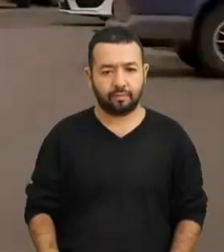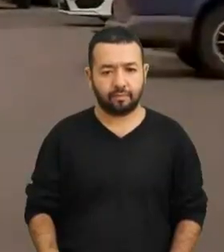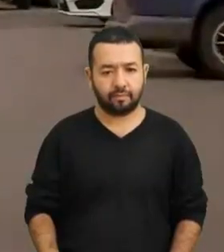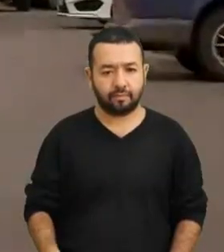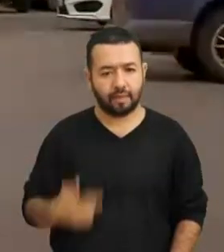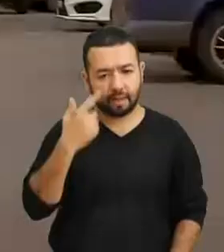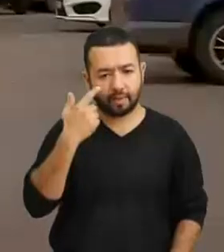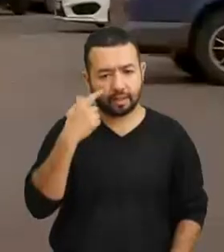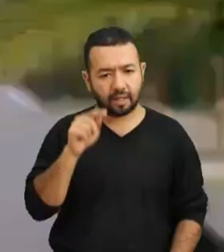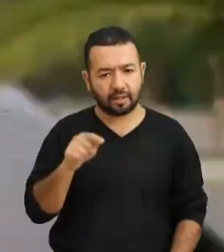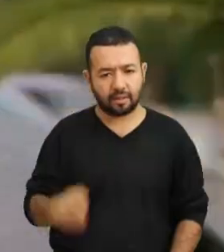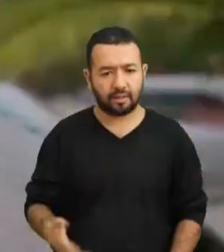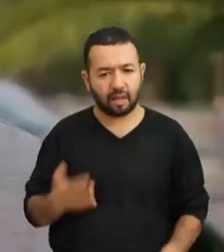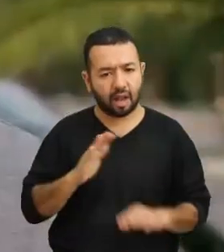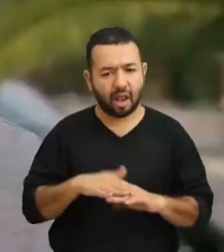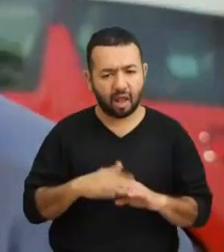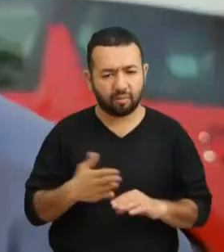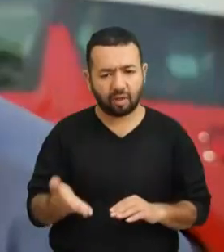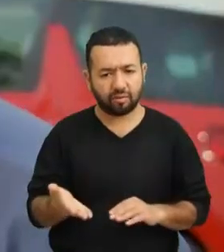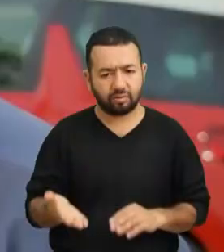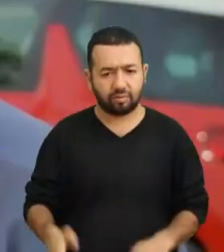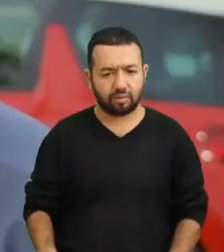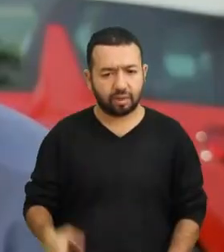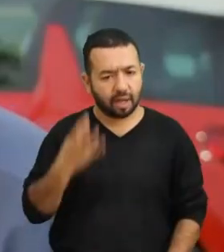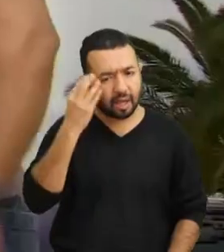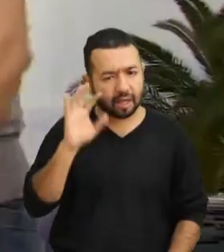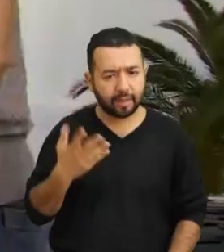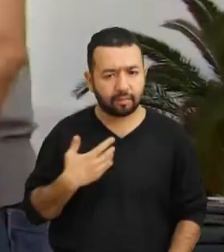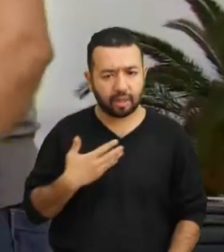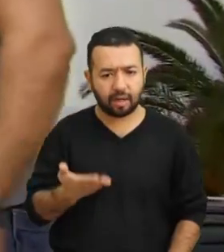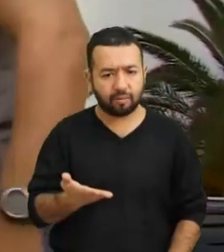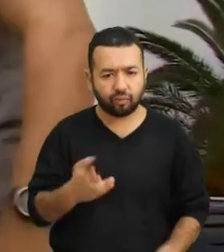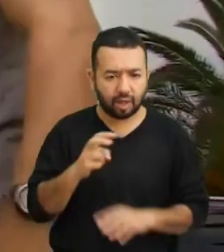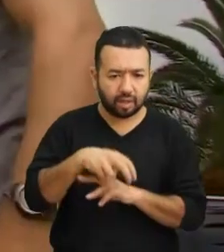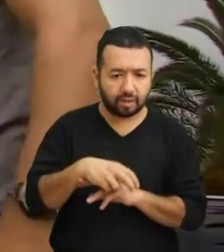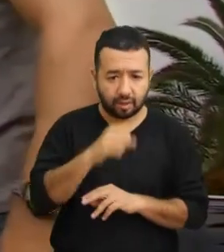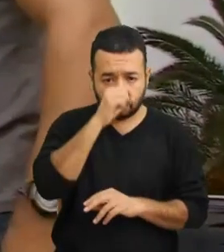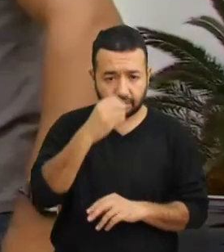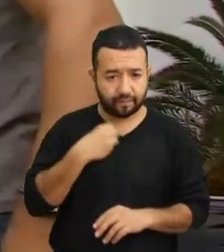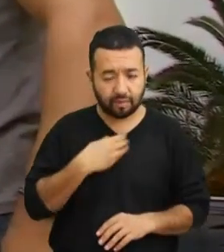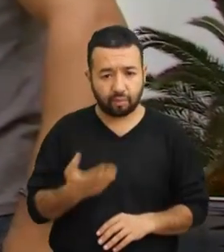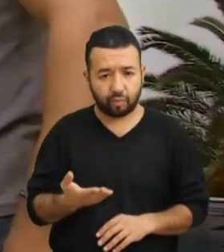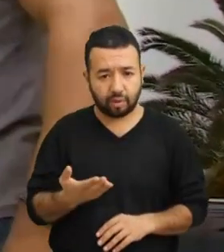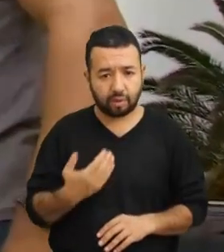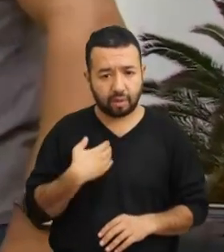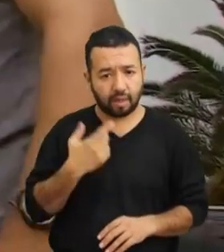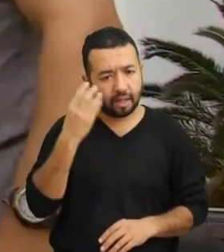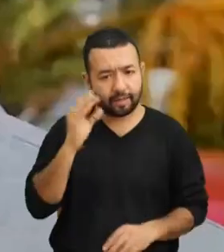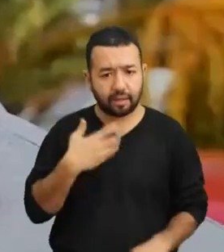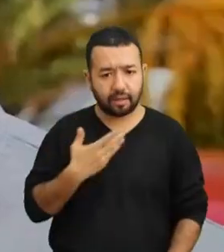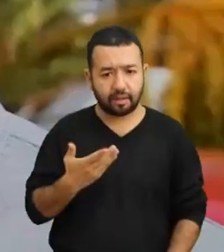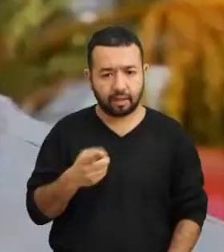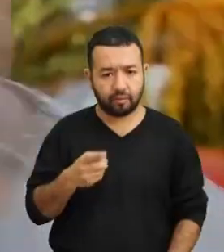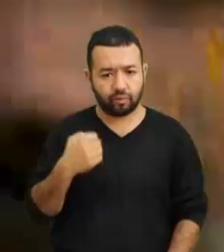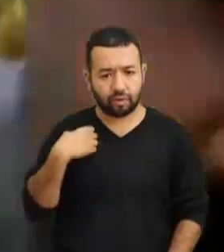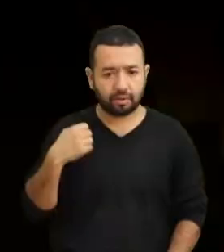uğraşıyor. Baksana sen. Ne yaptığını sanıyorsun? Anlamadım. Ne o hareket? Hareket mi hareket? Anlamadım ya.